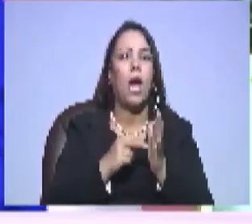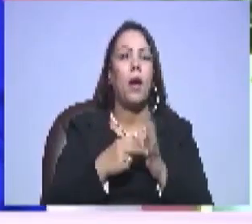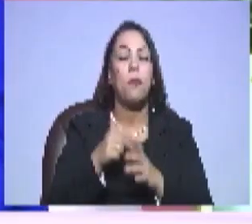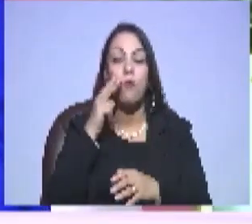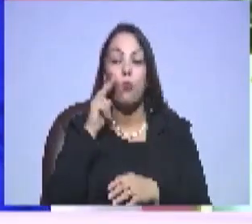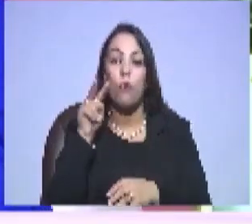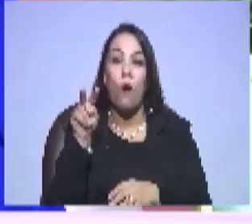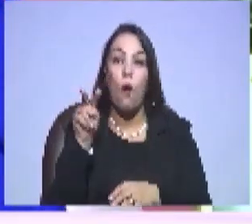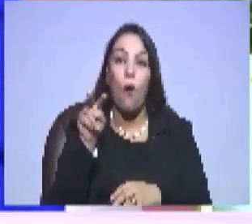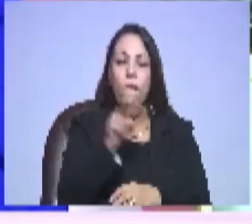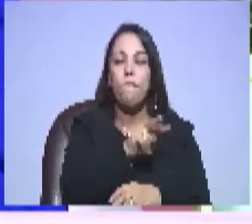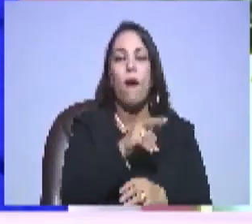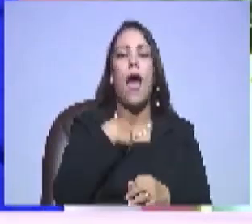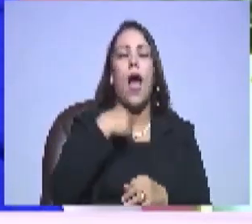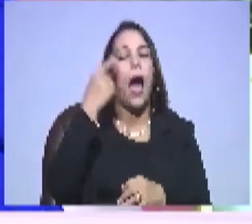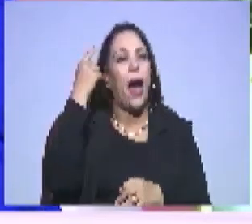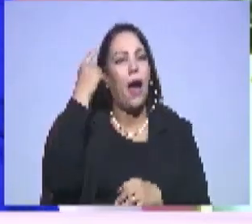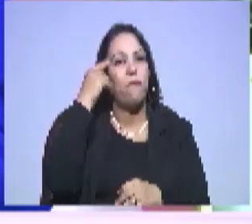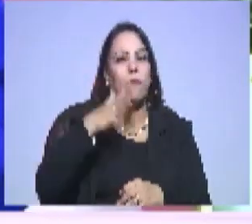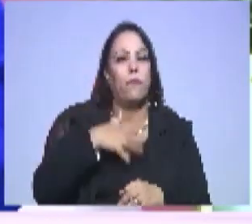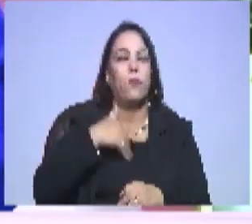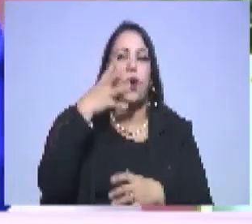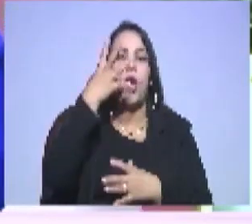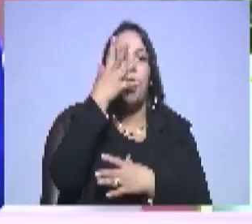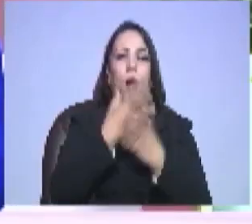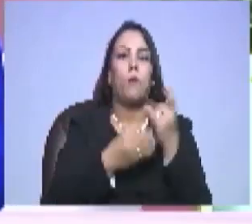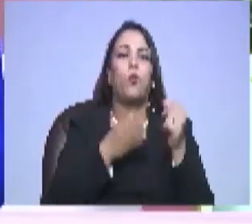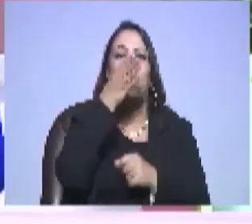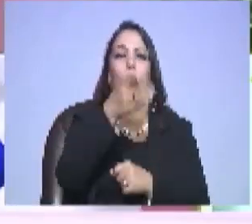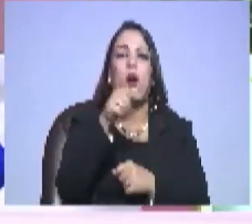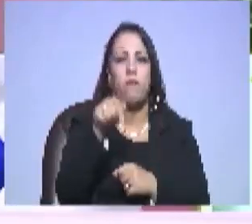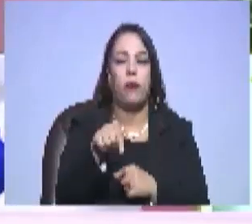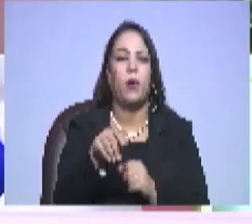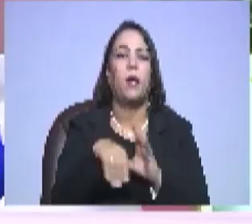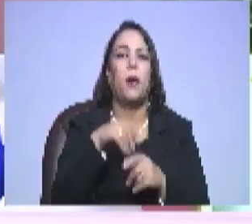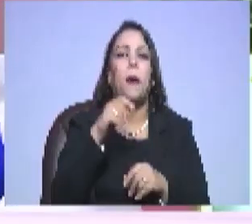للاماكن اللي عايزين ولادنا يروحوها بالجيل بتاعهم